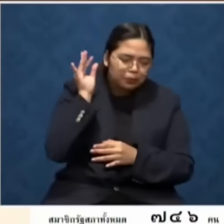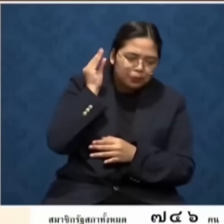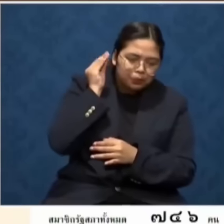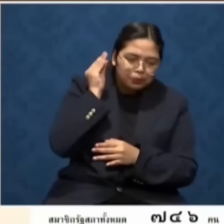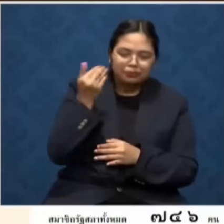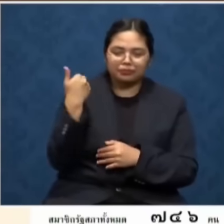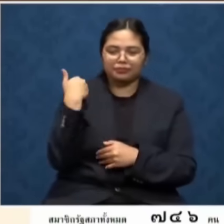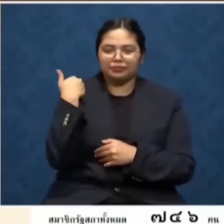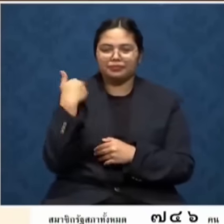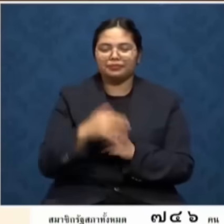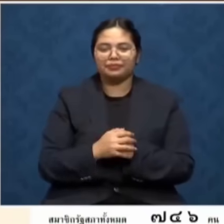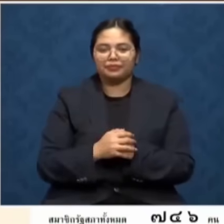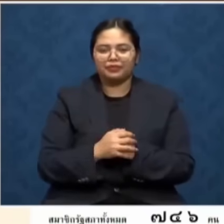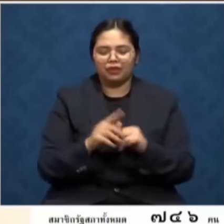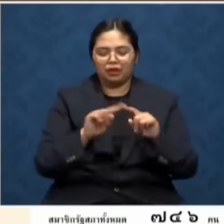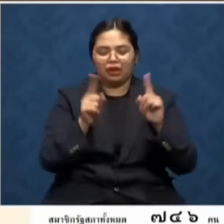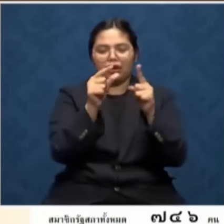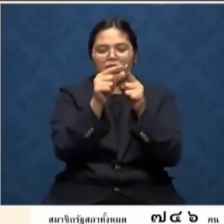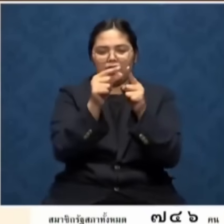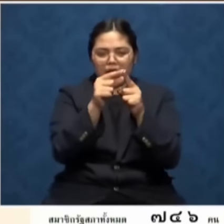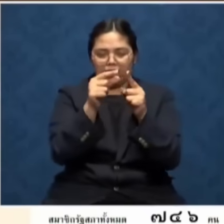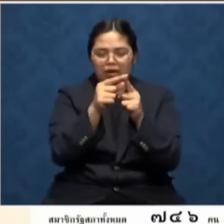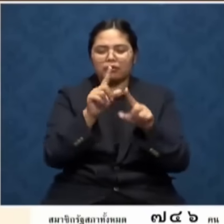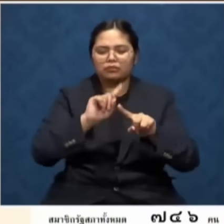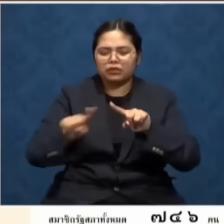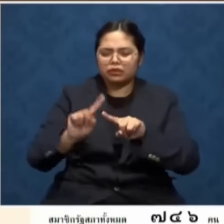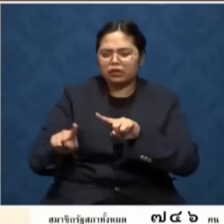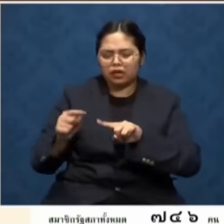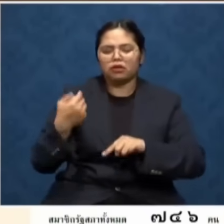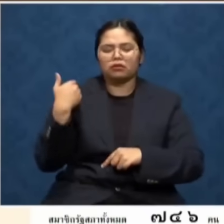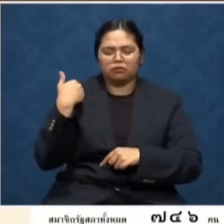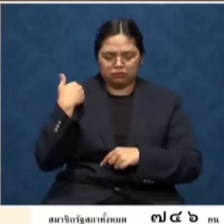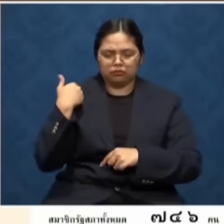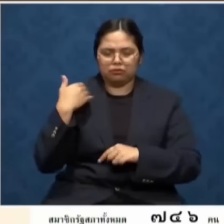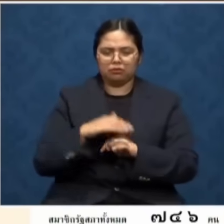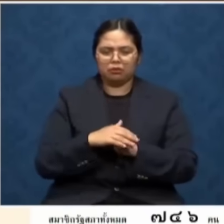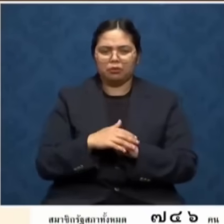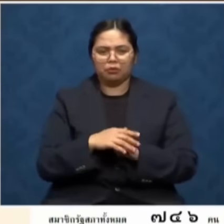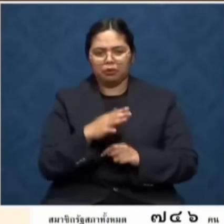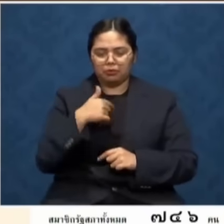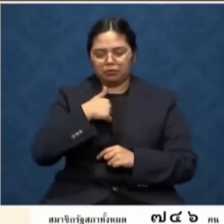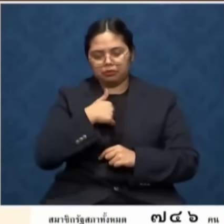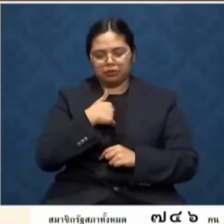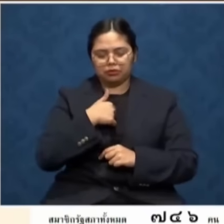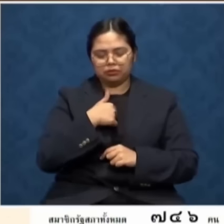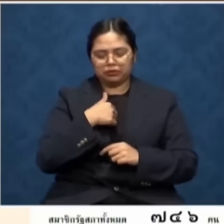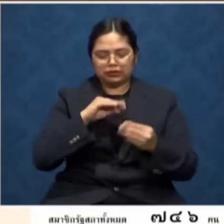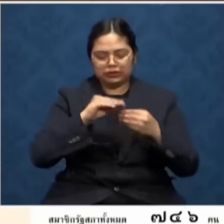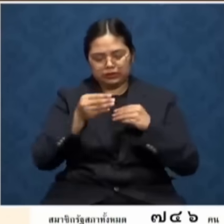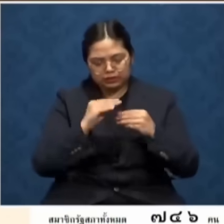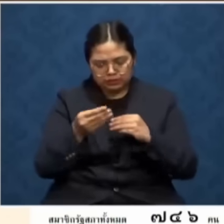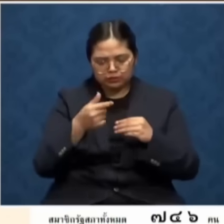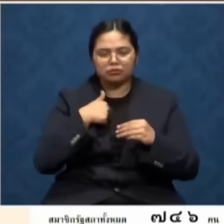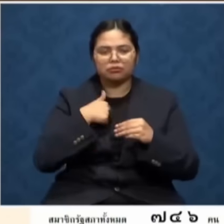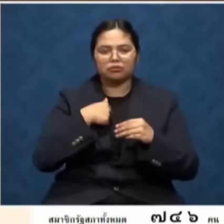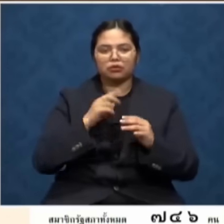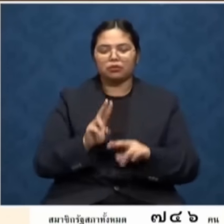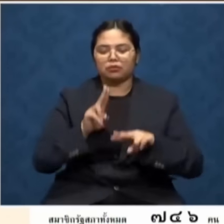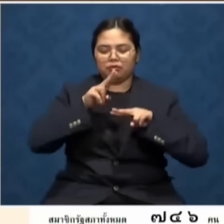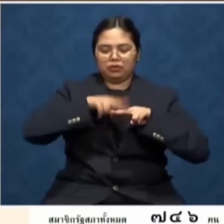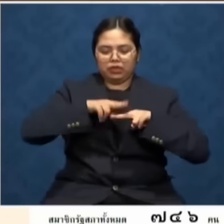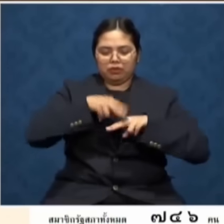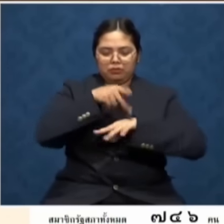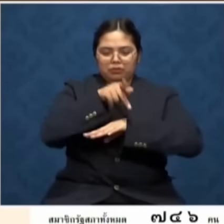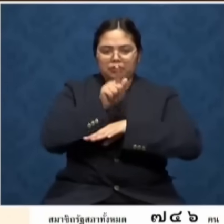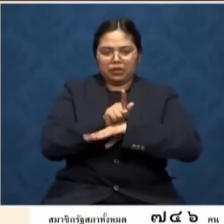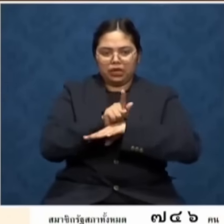างประการเนี่ยนะครับผมก็ไม่ได้เคร่งครัดก็เป็นเรื่องของผมเองเพราะว่าผมอยู่บนนี้นะครับผมเมื่อกี้ผม